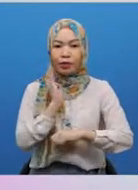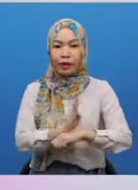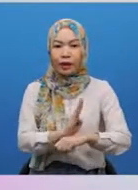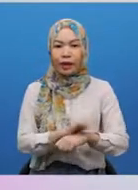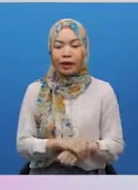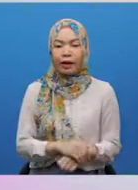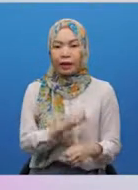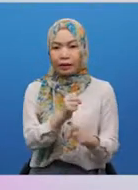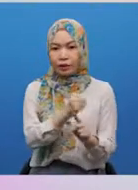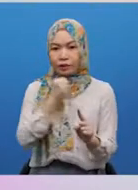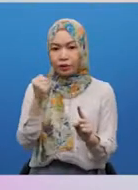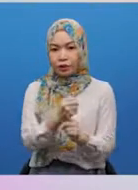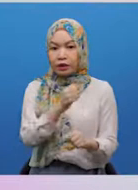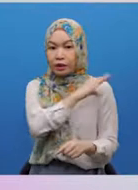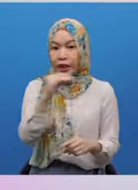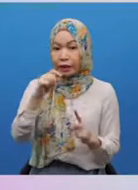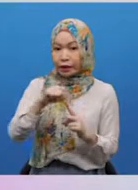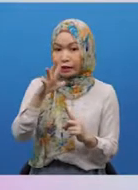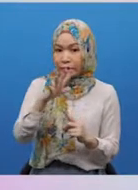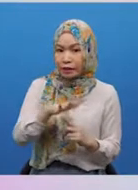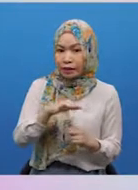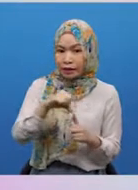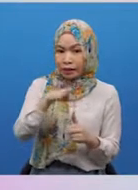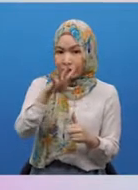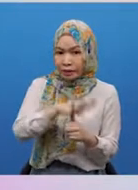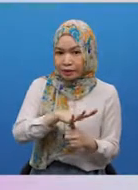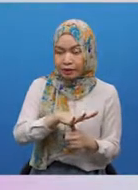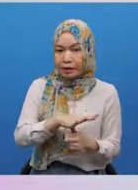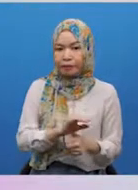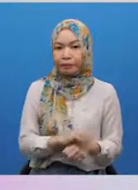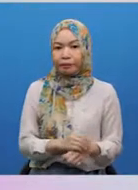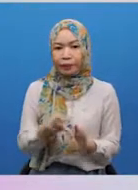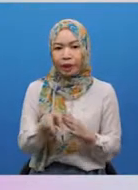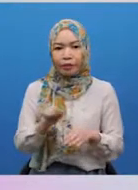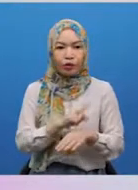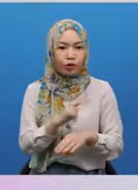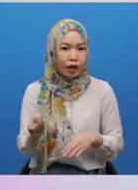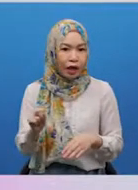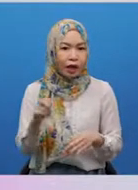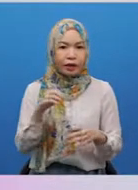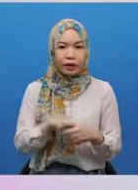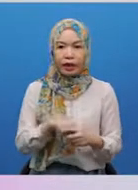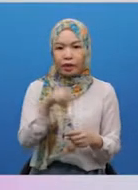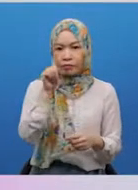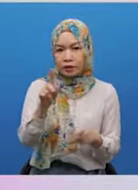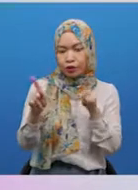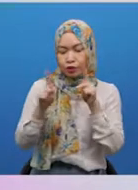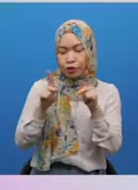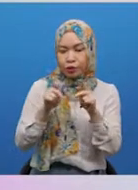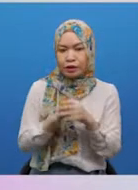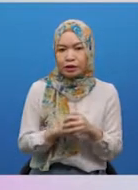kesan penggunaan bahasanya kepada peserta dalam sesuatu